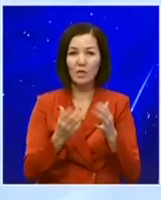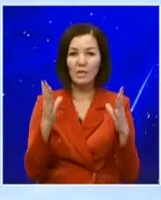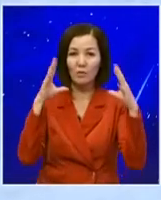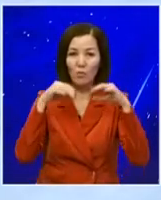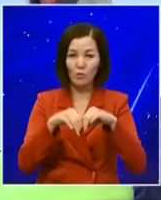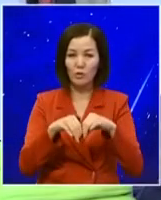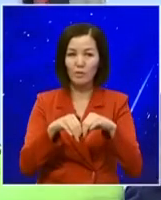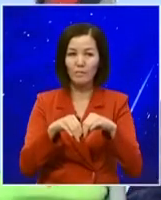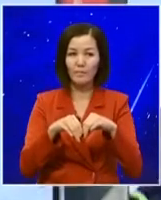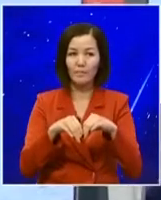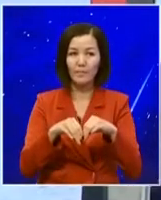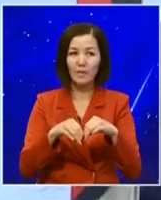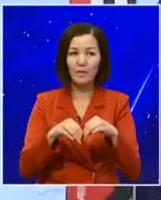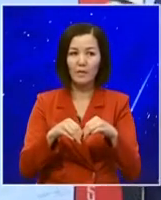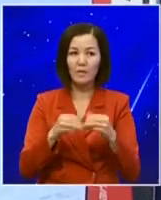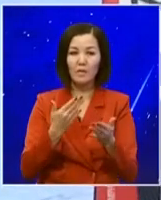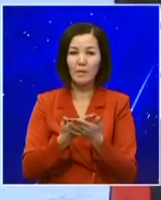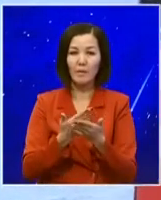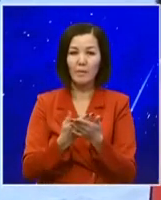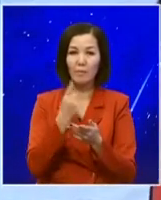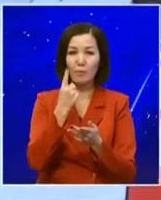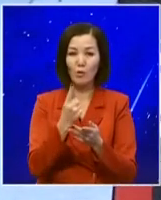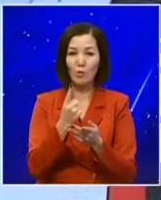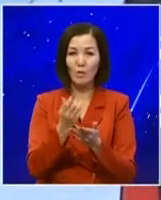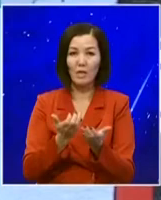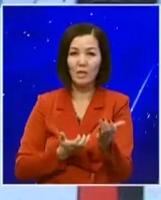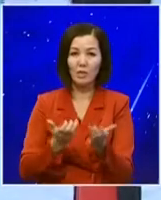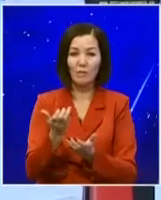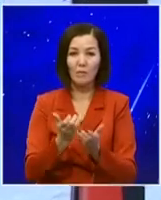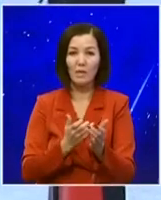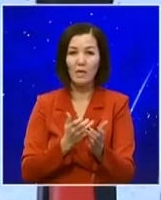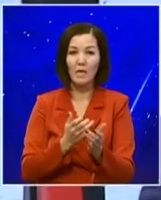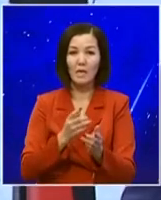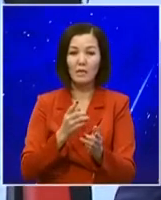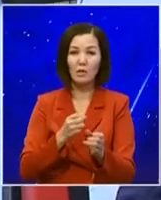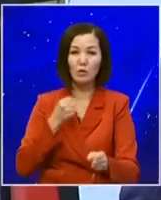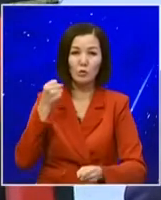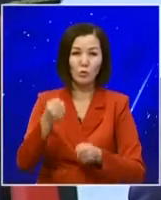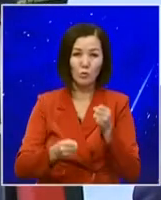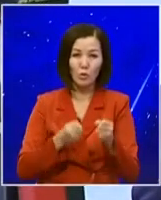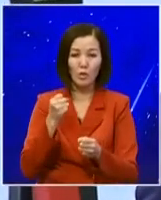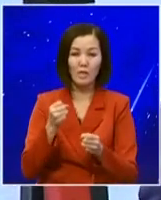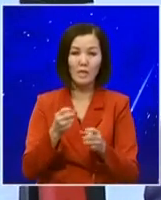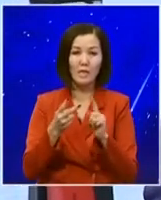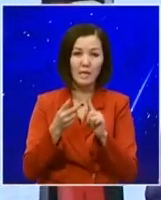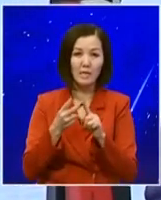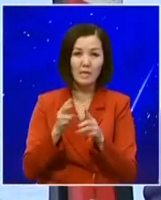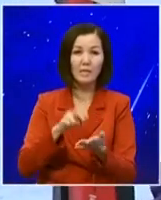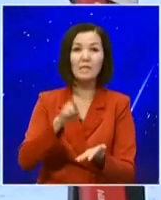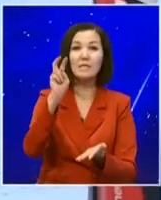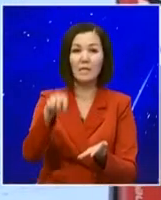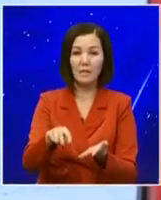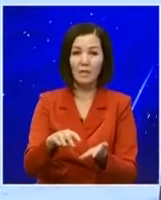жүгіреді, мына лыжымен секіреді. Бұл қиын спорт, себебі бұл екі лыжында меңгеру өте